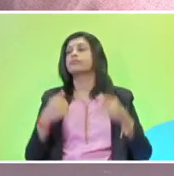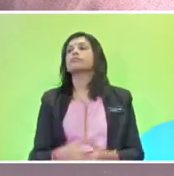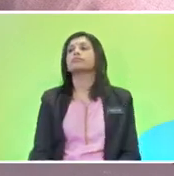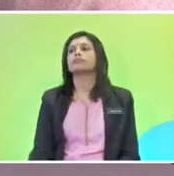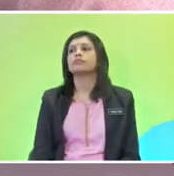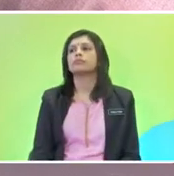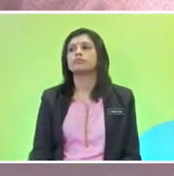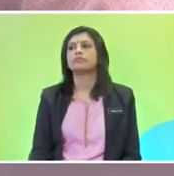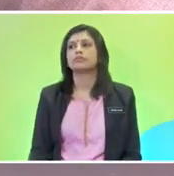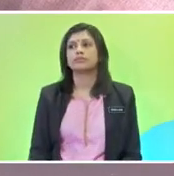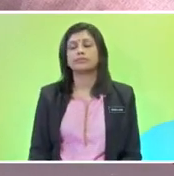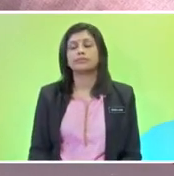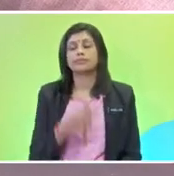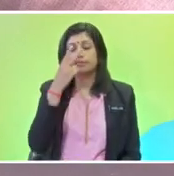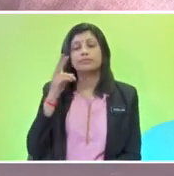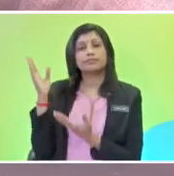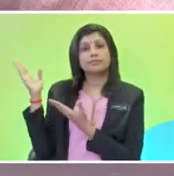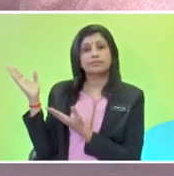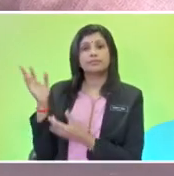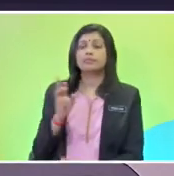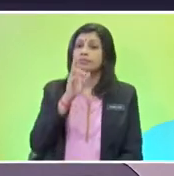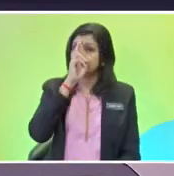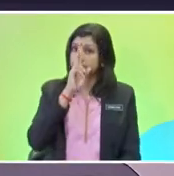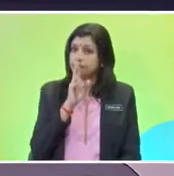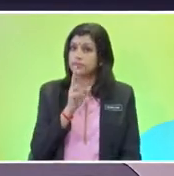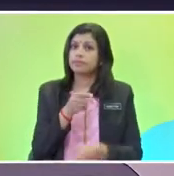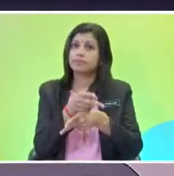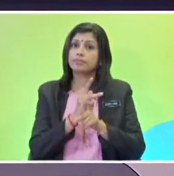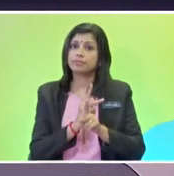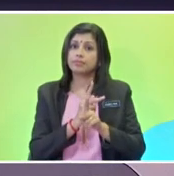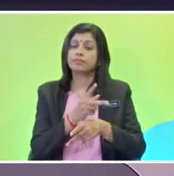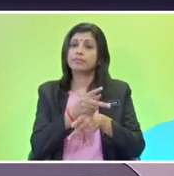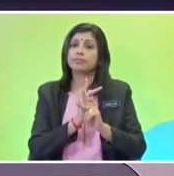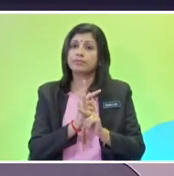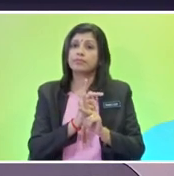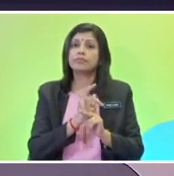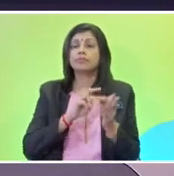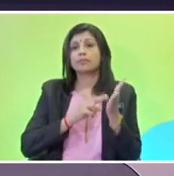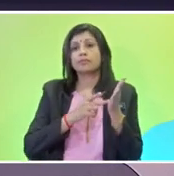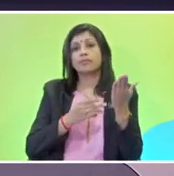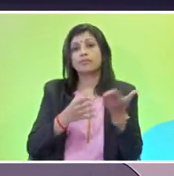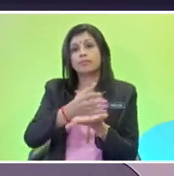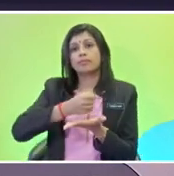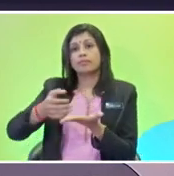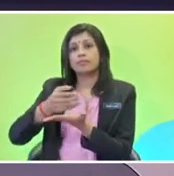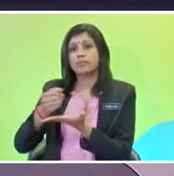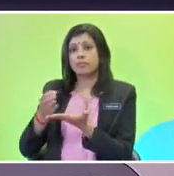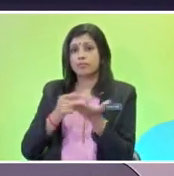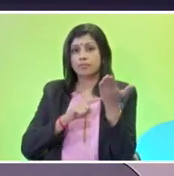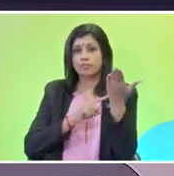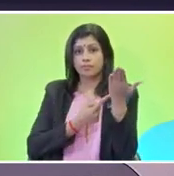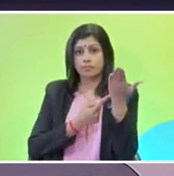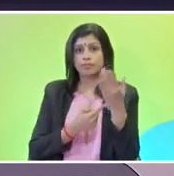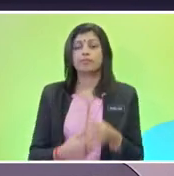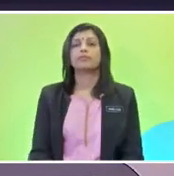nak huraikan. Kat sini betapa pentingnya kita punya konsep mengupas semula ataupun kita